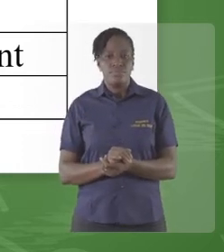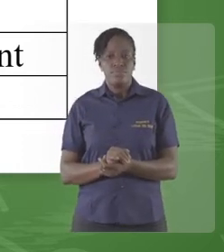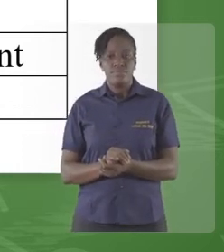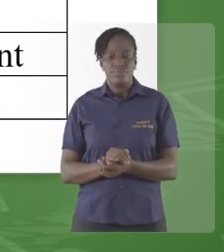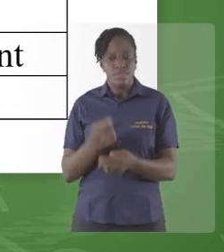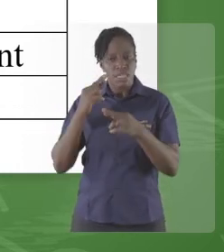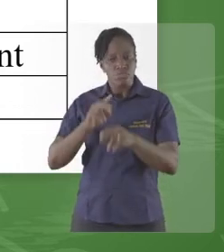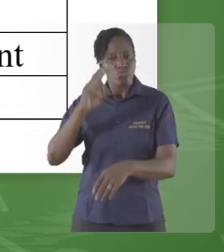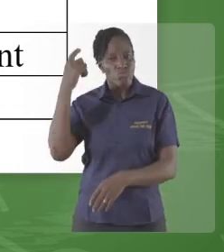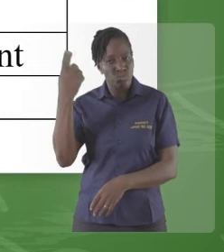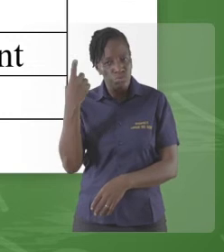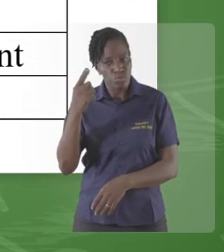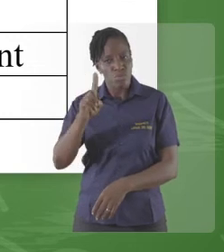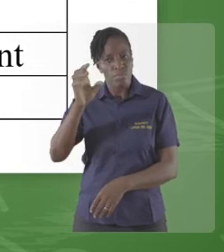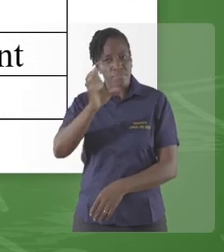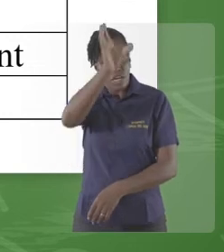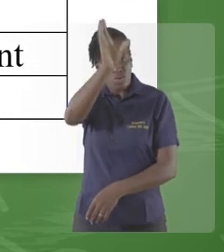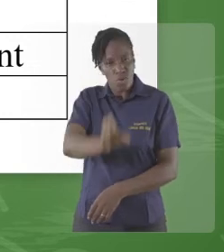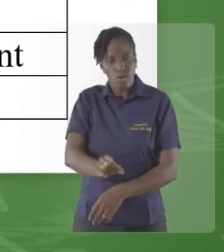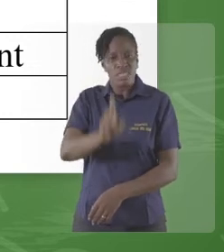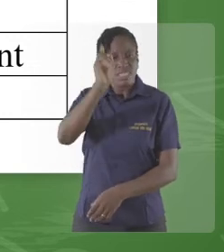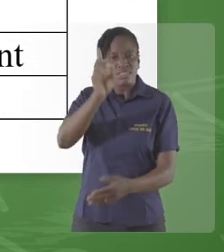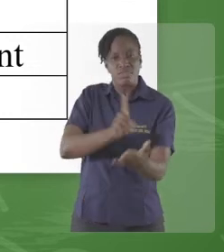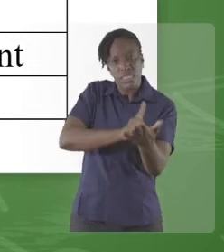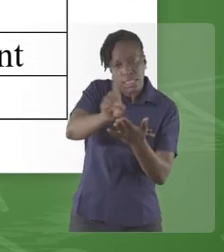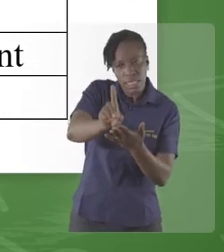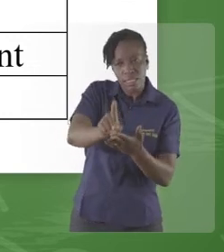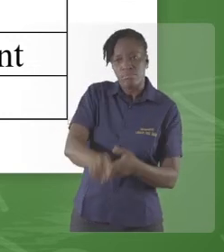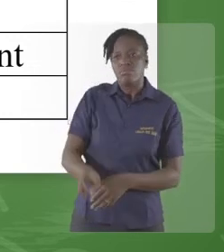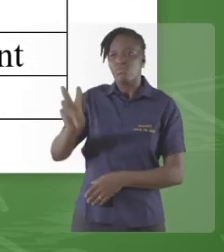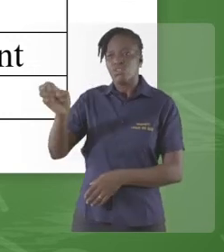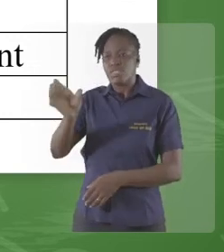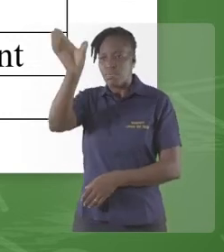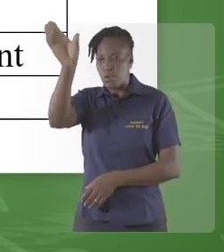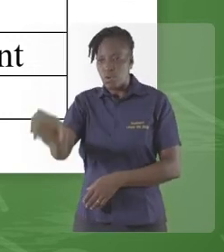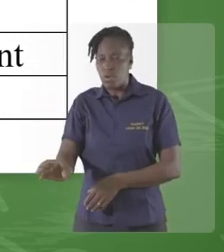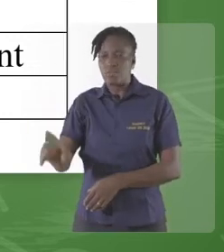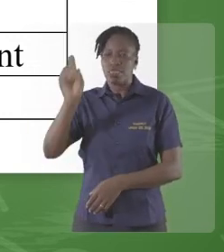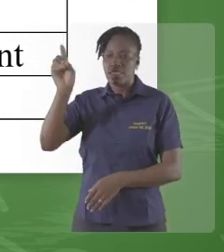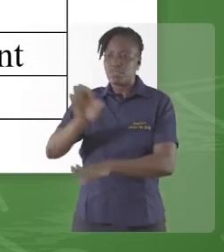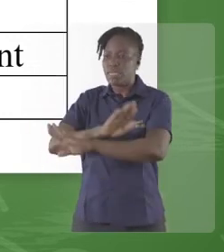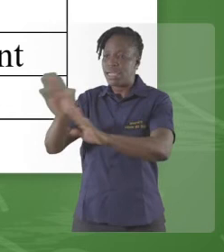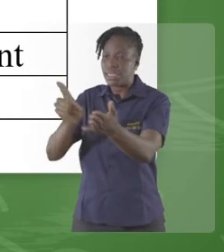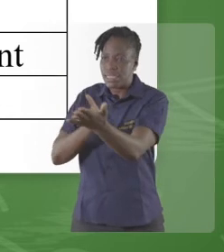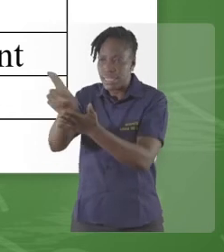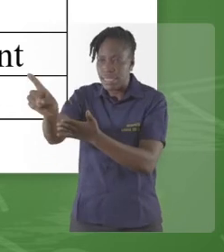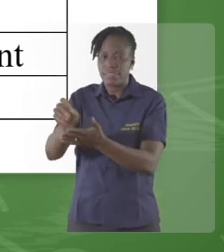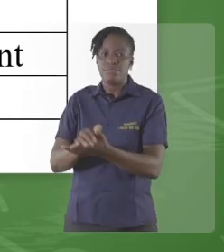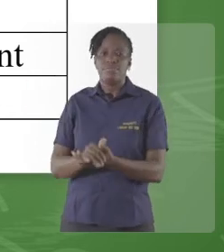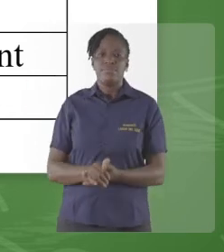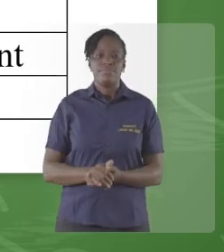avons toujours la première colonne, discours direct, et la seconde colonne, discours indirect.